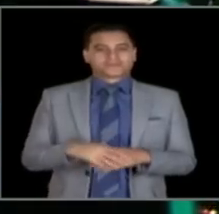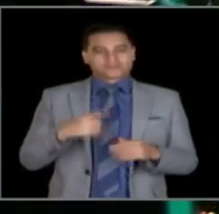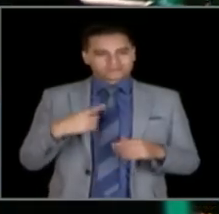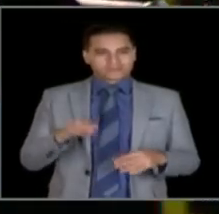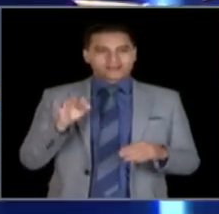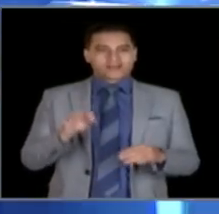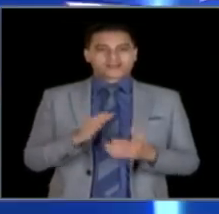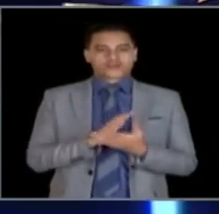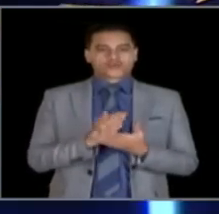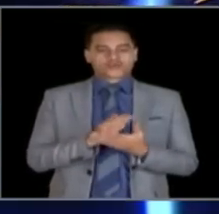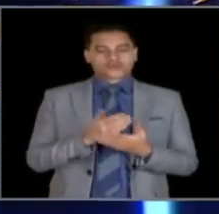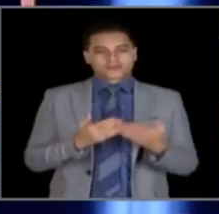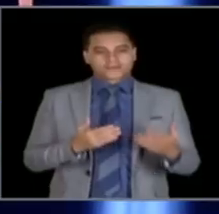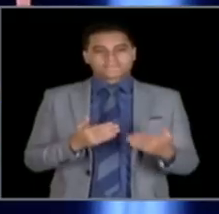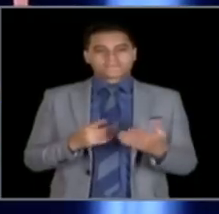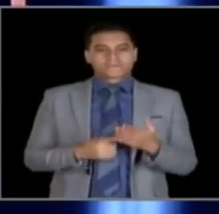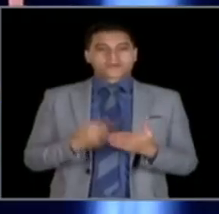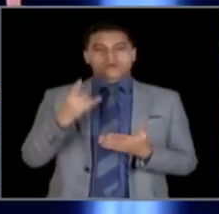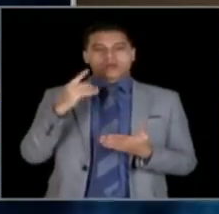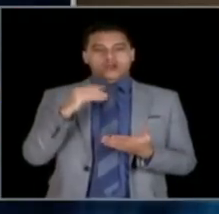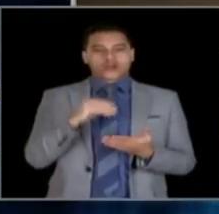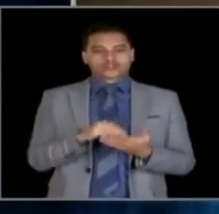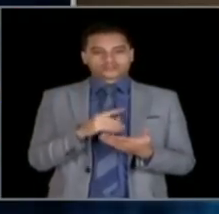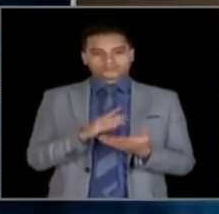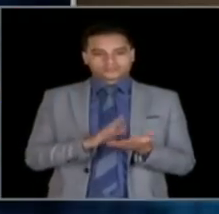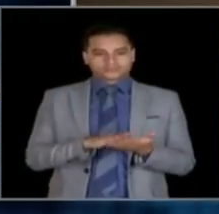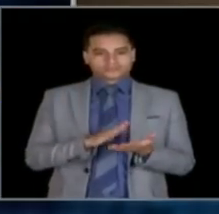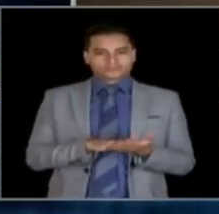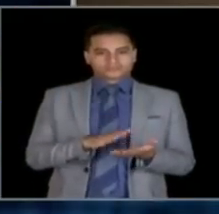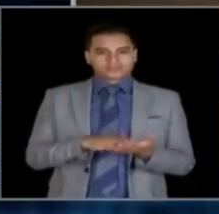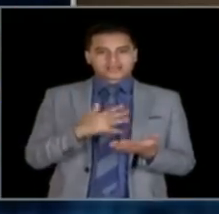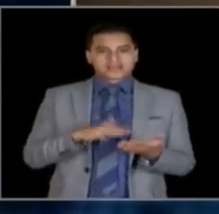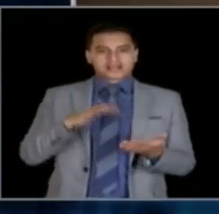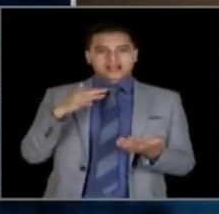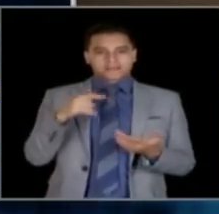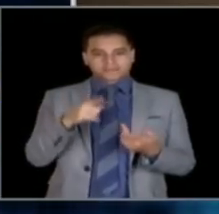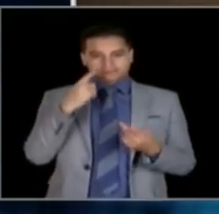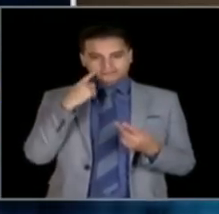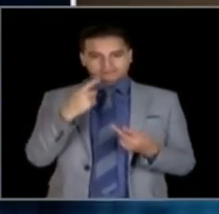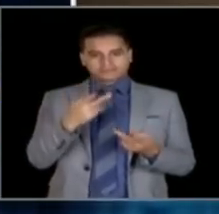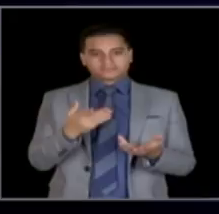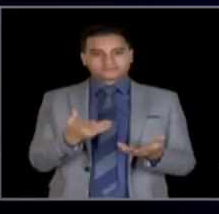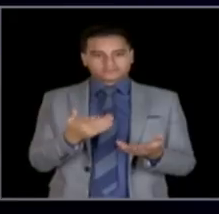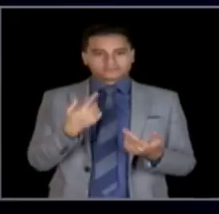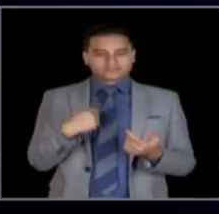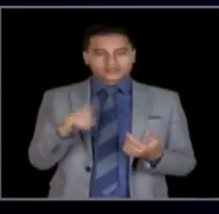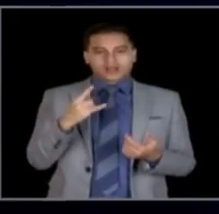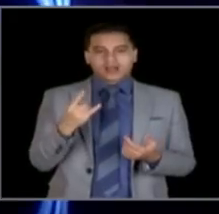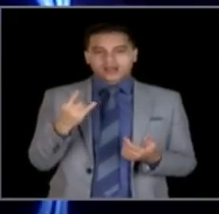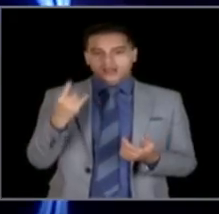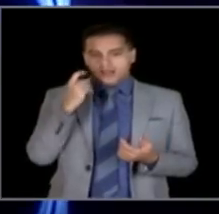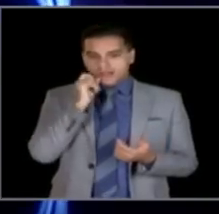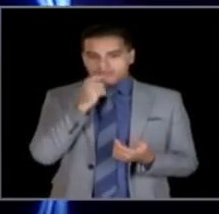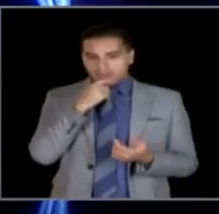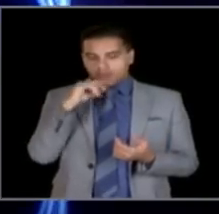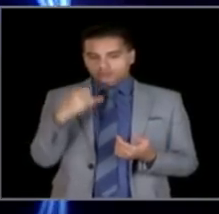فعلاً اليونان أول عشر نقط لفريق أليجيتورز. فايترز إمتى الجوكر؟